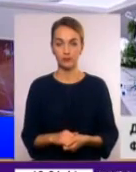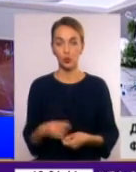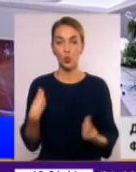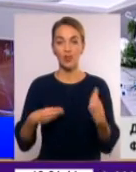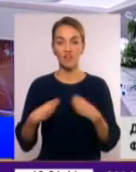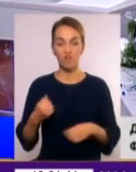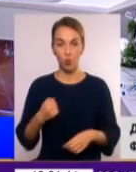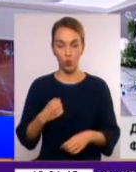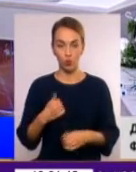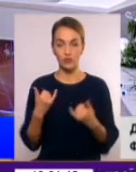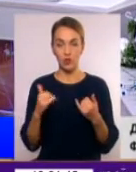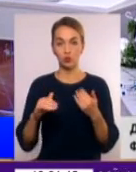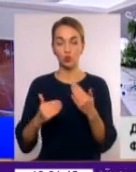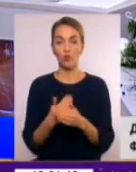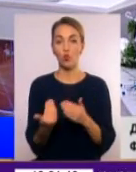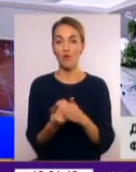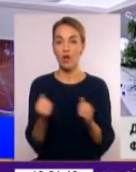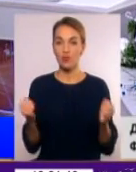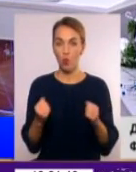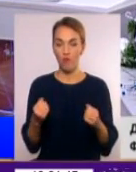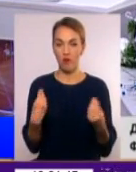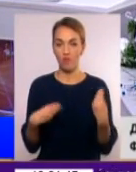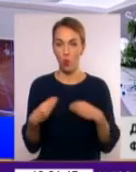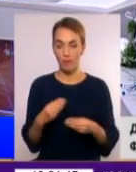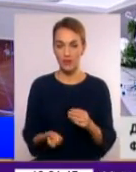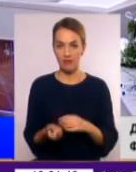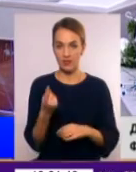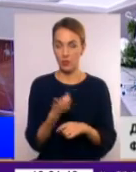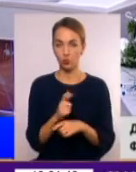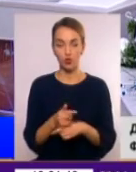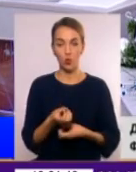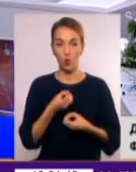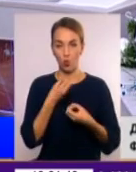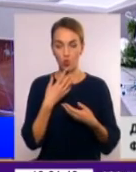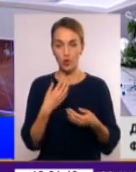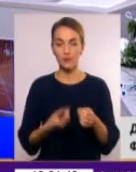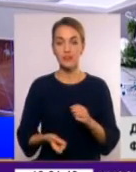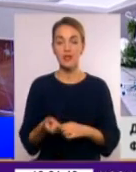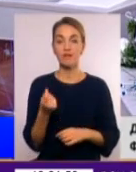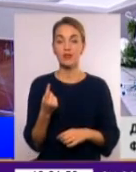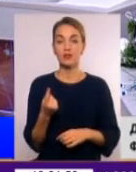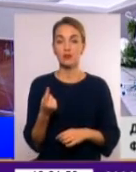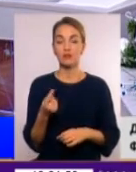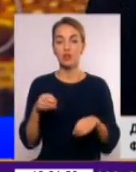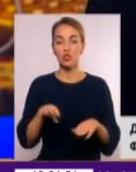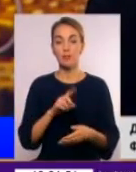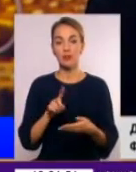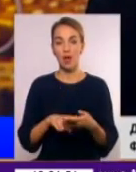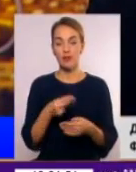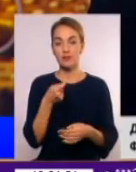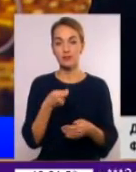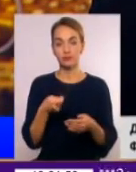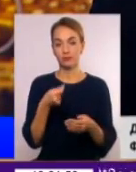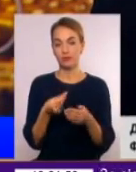уніформою. Зараз знову нова зимова форма з'явилася, дуже хороша. З'явилося вирішене питання з